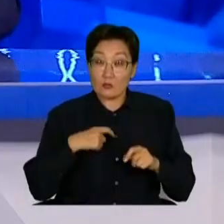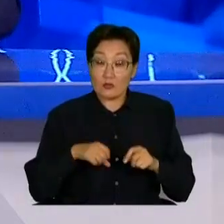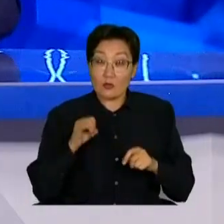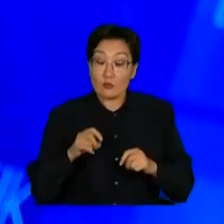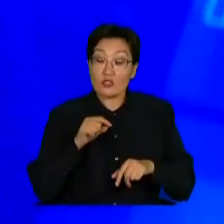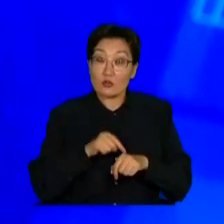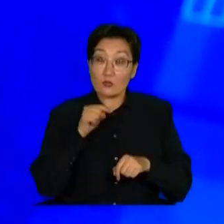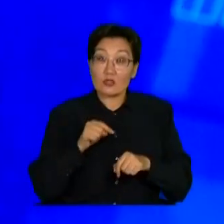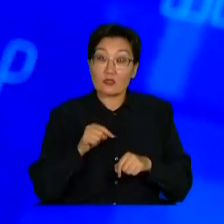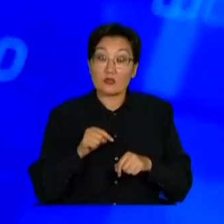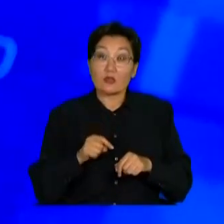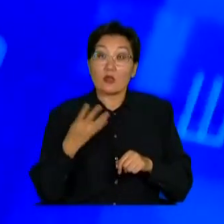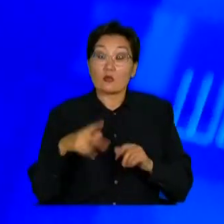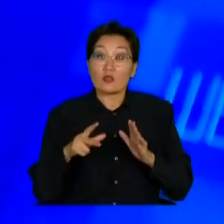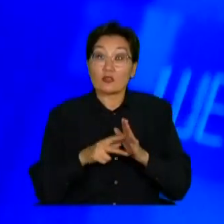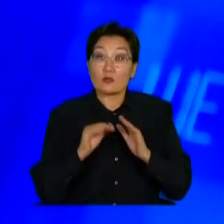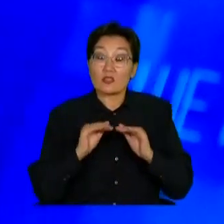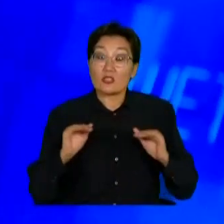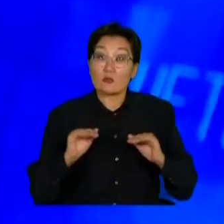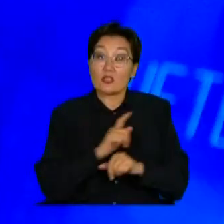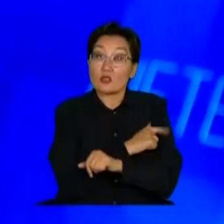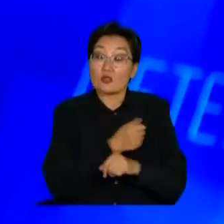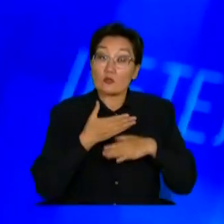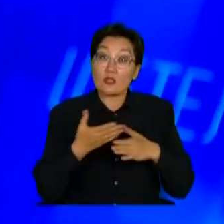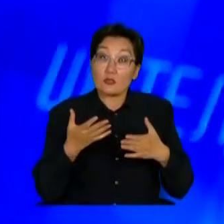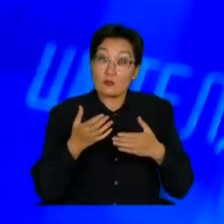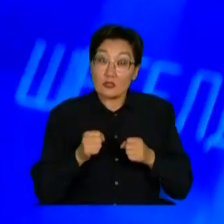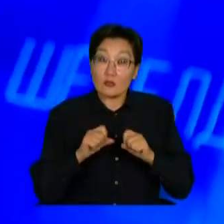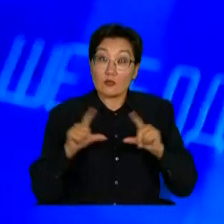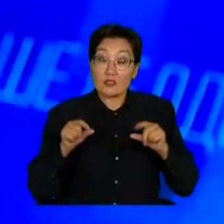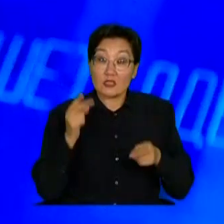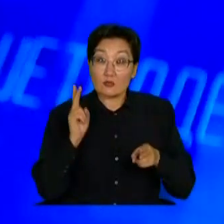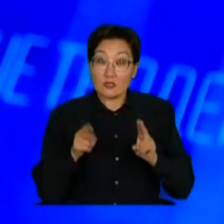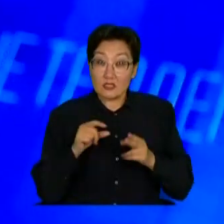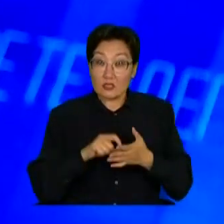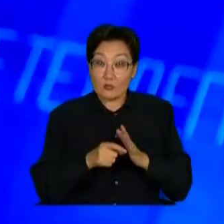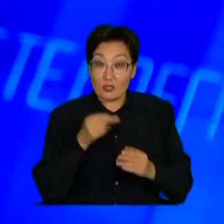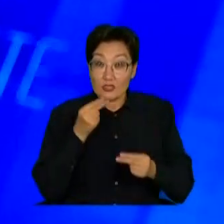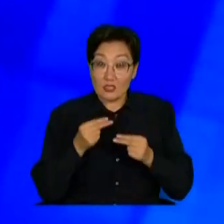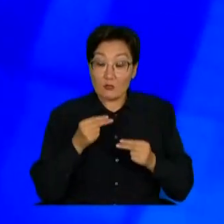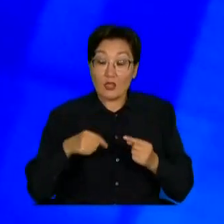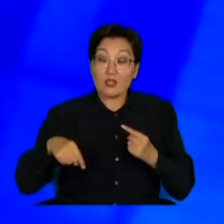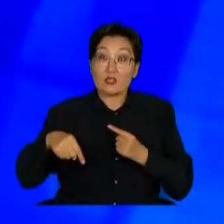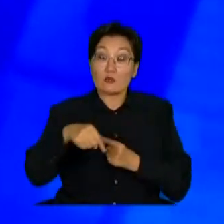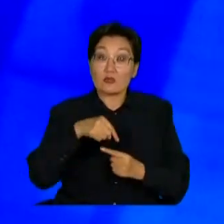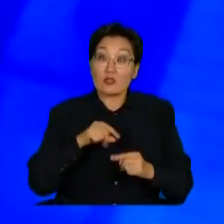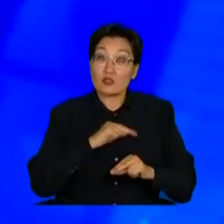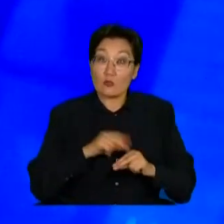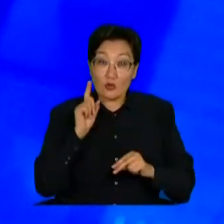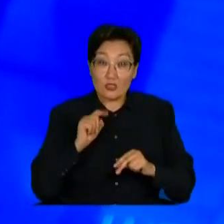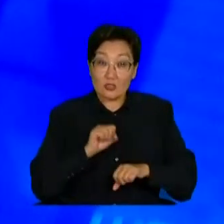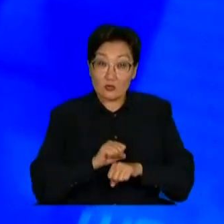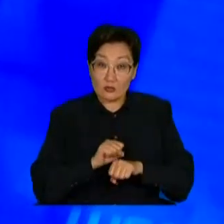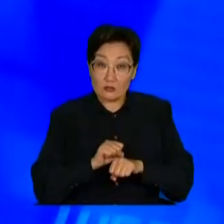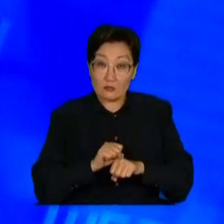жайсыз сезініпті. Оның 48-і дәрігердің көмегіне жүгінген. Ал мектептің асханасына жауапты жеке кәсіпкердің жұмысы уақытша